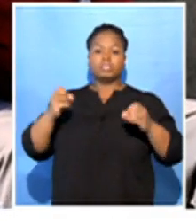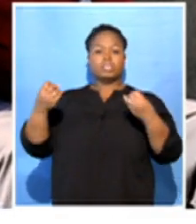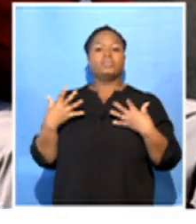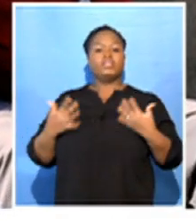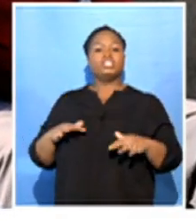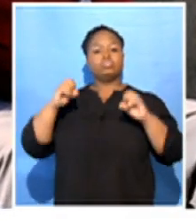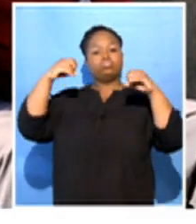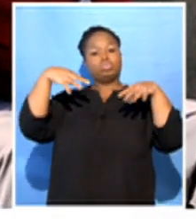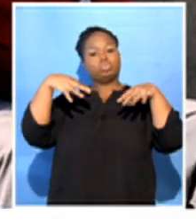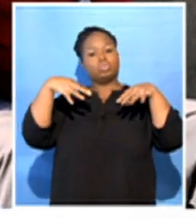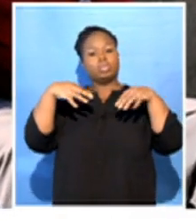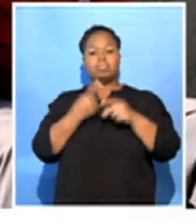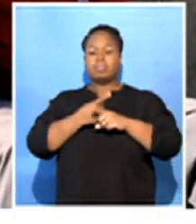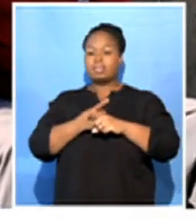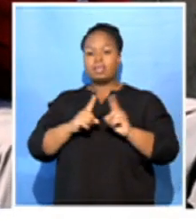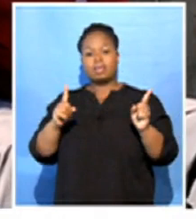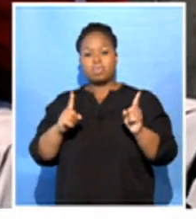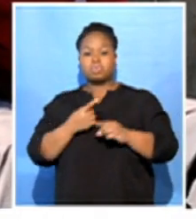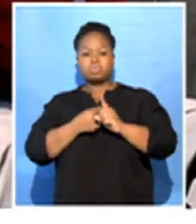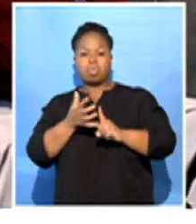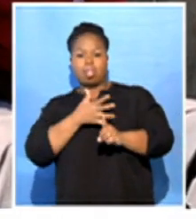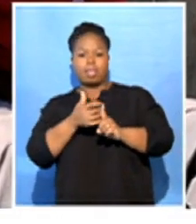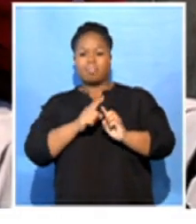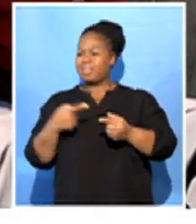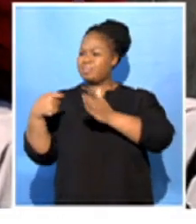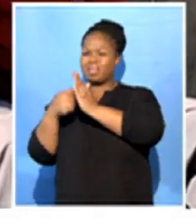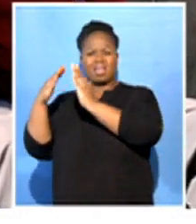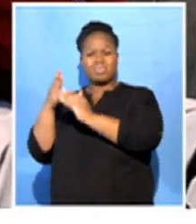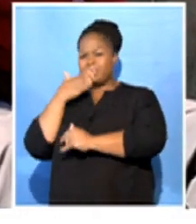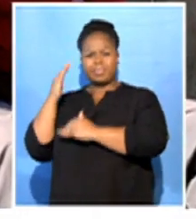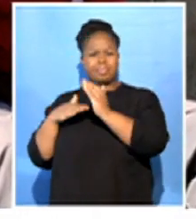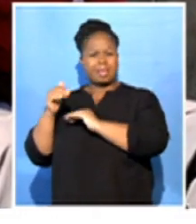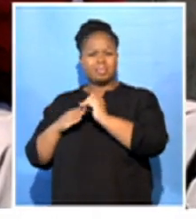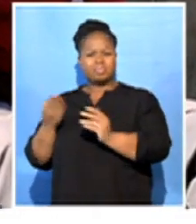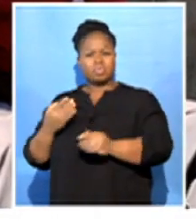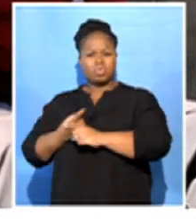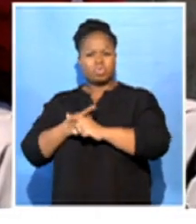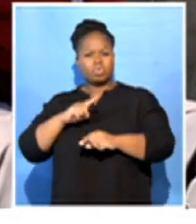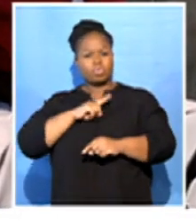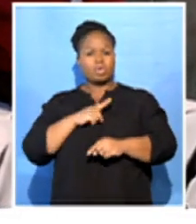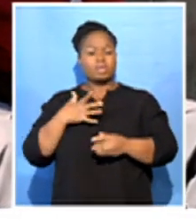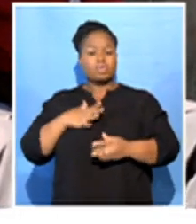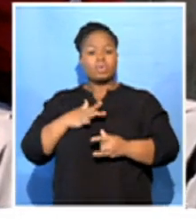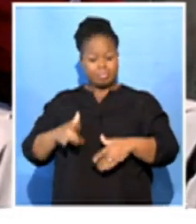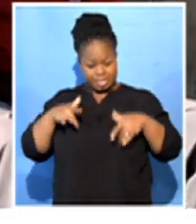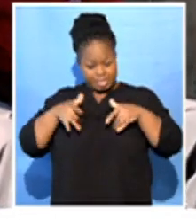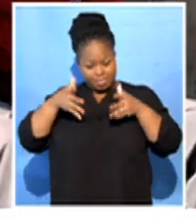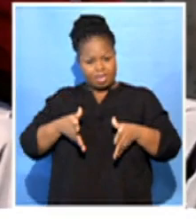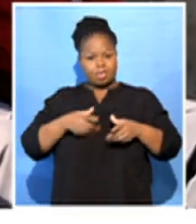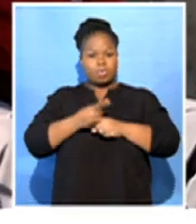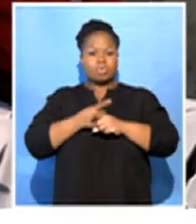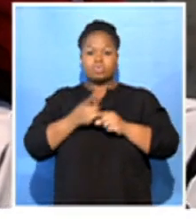apha iyasirobha iyasirwaya ayifuni sakhela izindlu kunye sifuna nje thina sifuna ukwakhela kalapha enkomponi into esiyifunayo